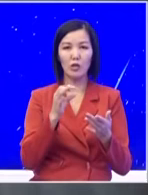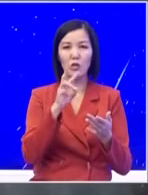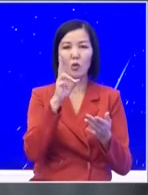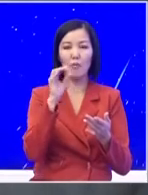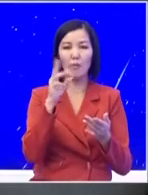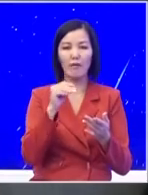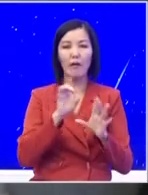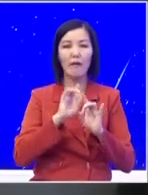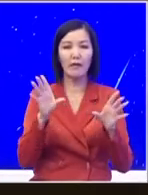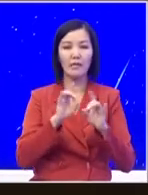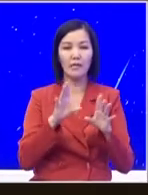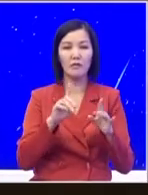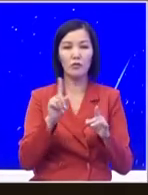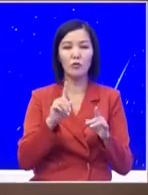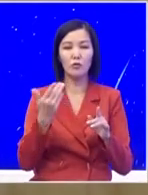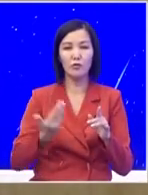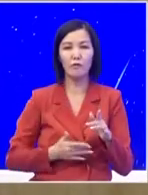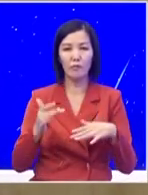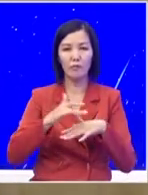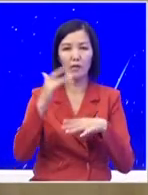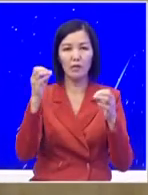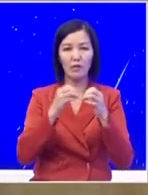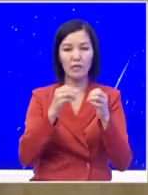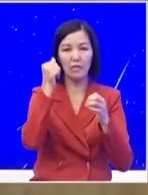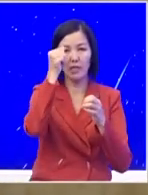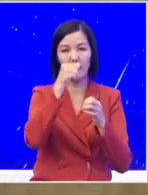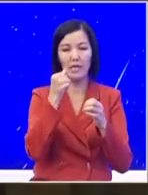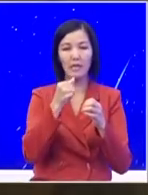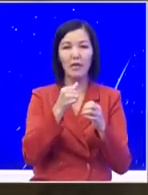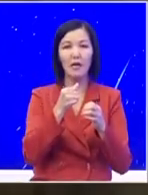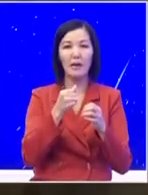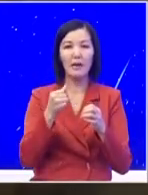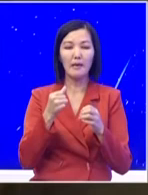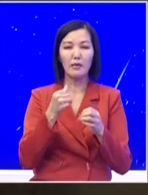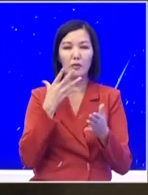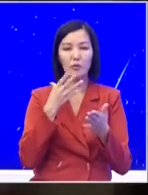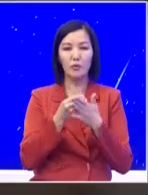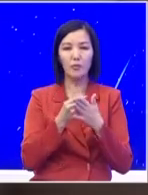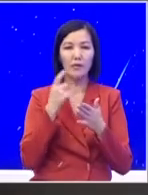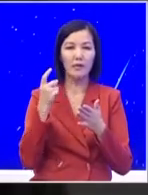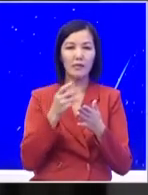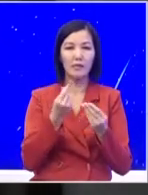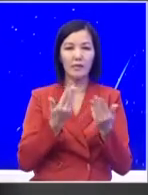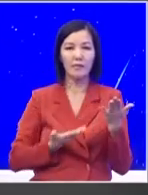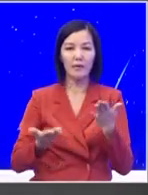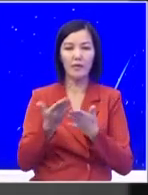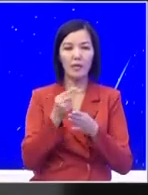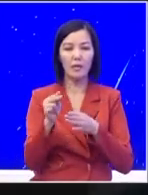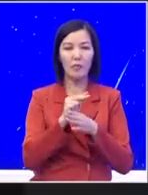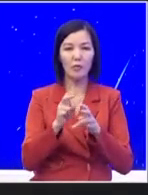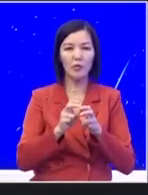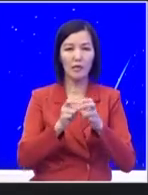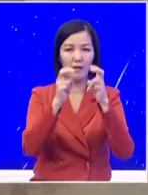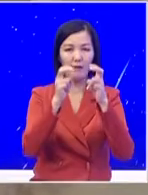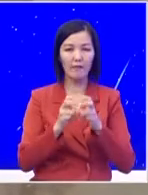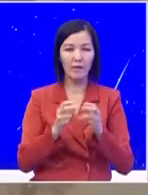Тленшинова рассказывает, что живет в многоэтажном доме уже 10 лет. Примерно раз в год собственникам квартир приходится собирать средства на ремонт лифта. Тем не